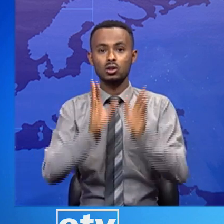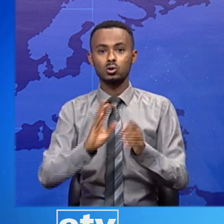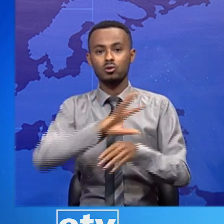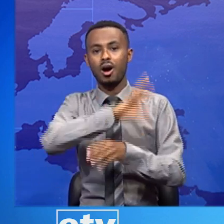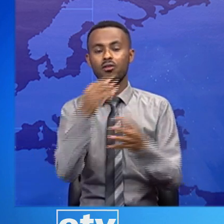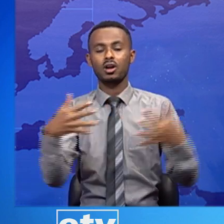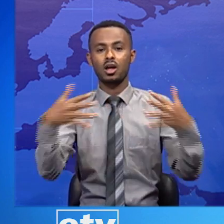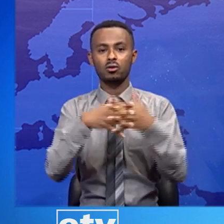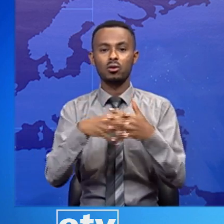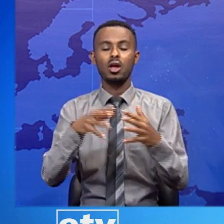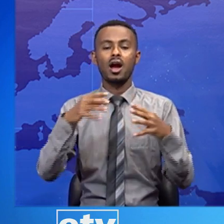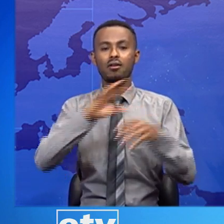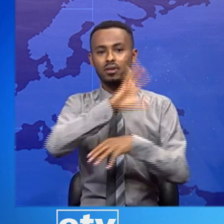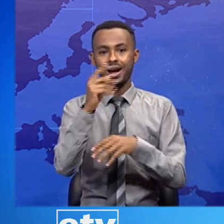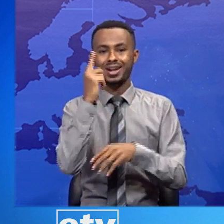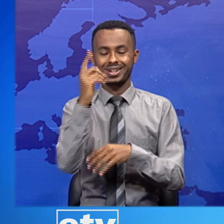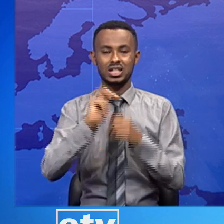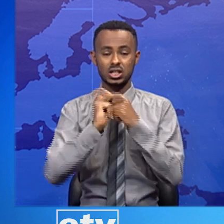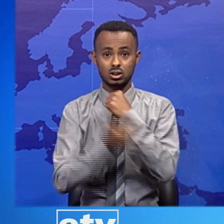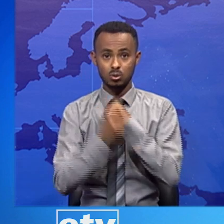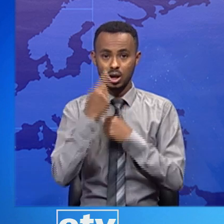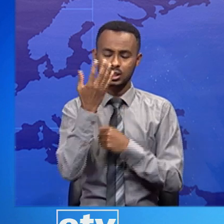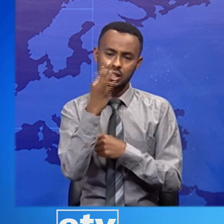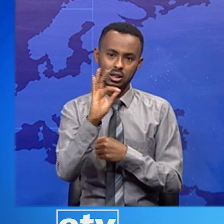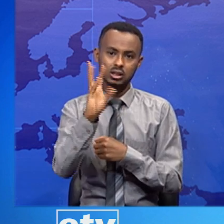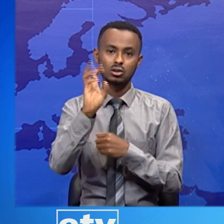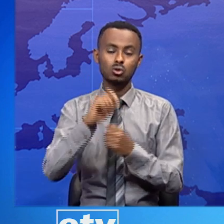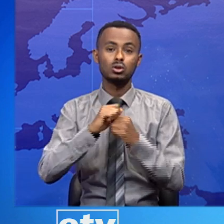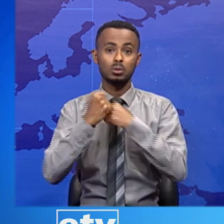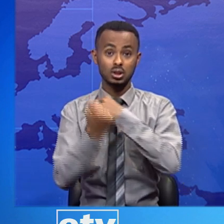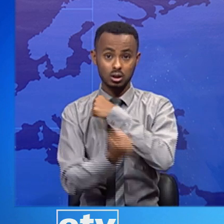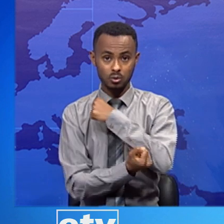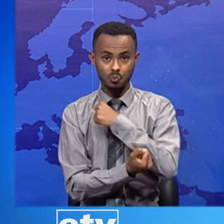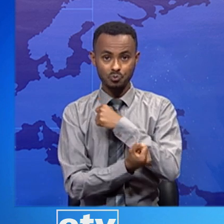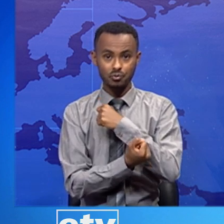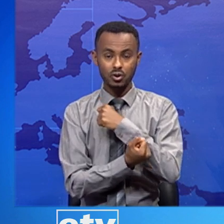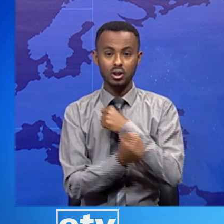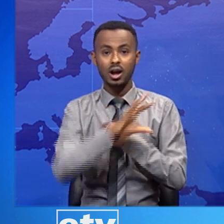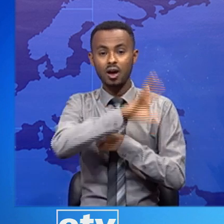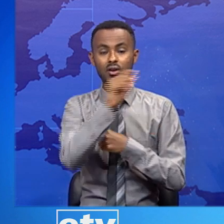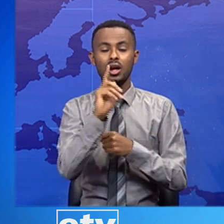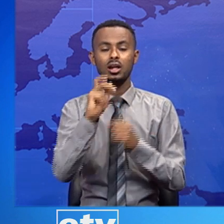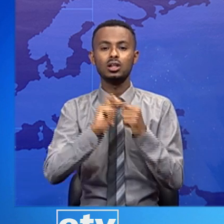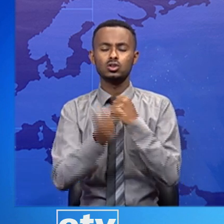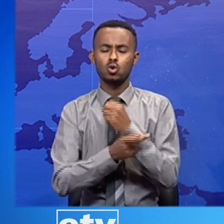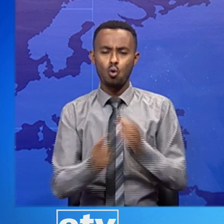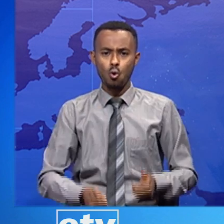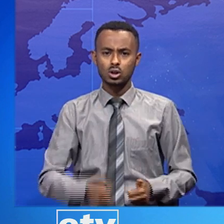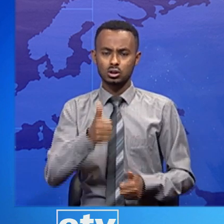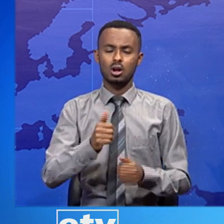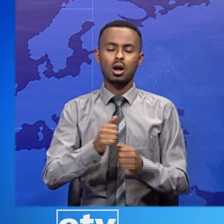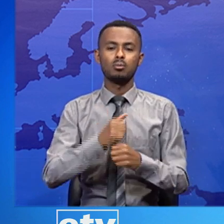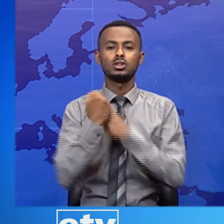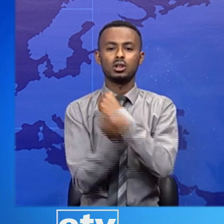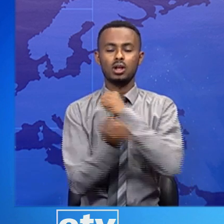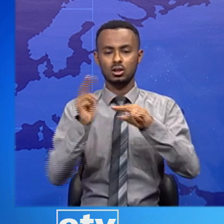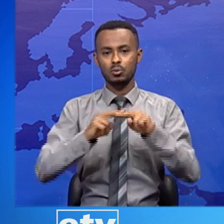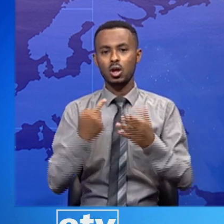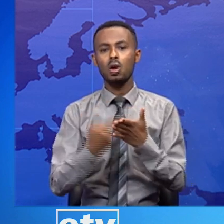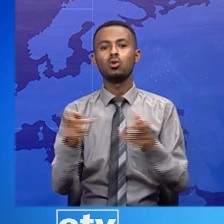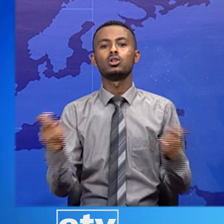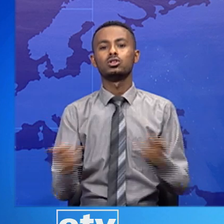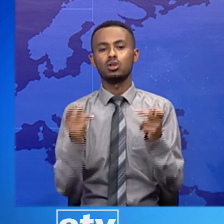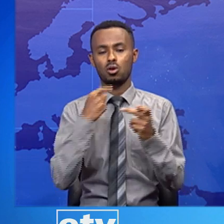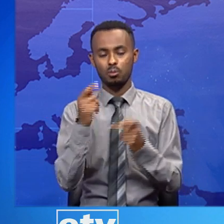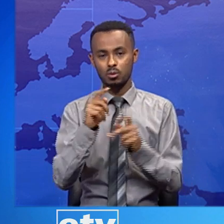ወይም የአፍሪካ አንድነት ድርጅት ለሚባለው 1960ዎቹ ላይ የተመሰረተው የአፍሪካ አንድነት ድርጅትም ወሳኝ መሰረት የጣለው ይሄው ያድዋ ነው።